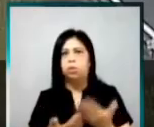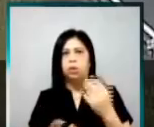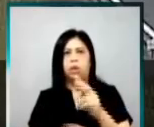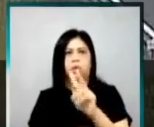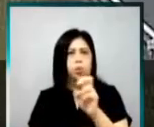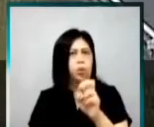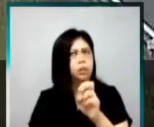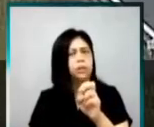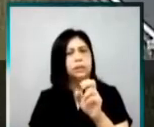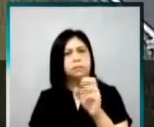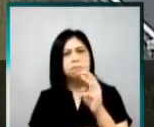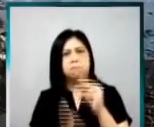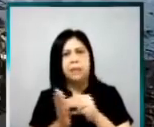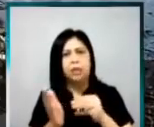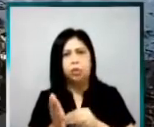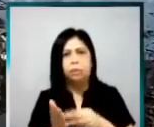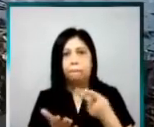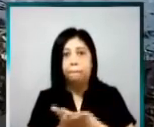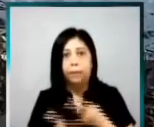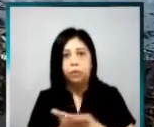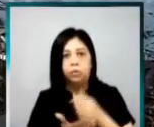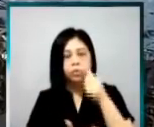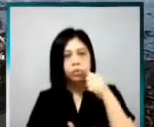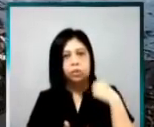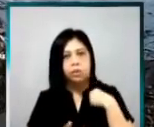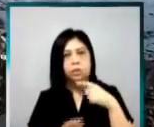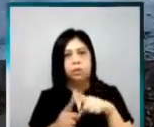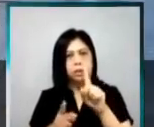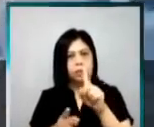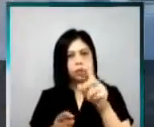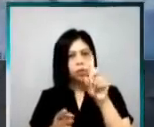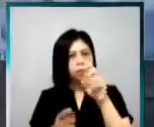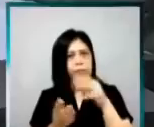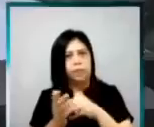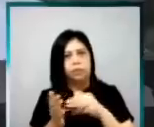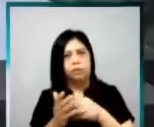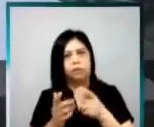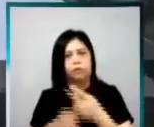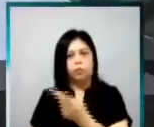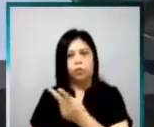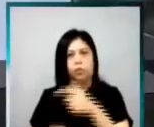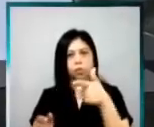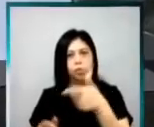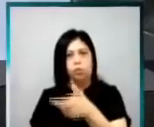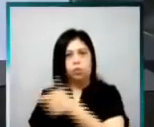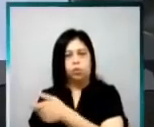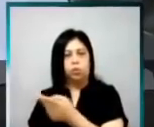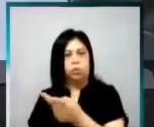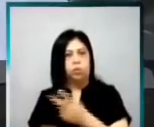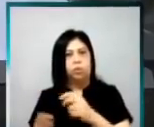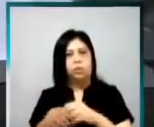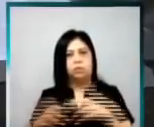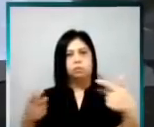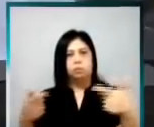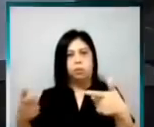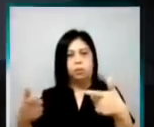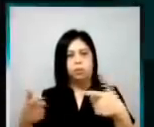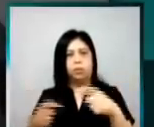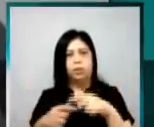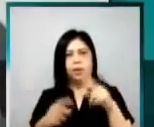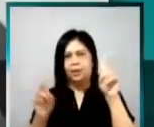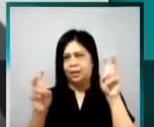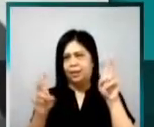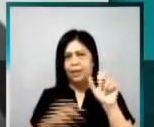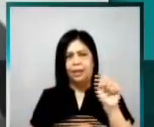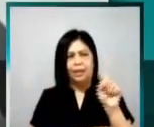million pesos. Kahapon, nakakuha ng 1,000,000 piso mula sa dalawang napatay na suspect sa enkwentro na sina alias Lazaro at